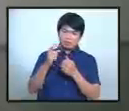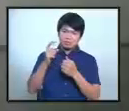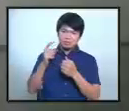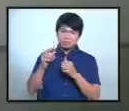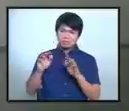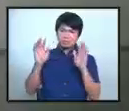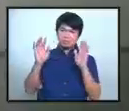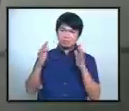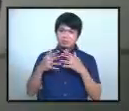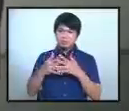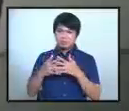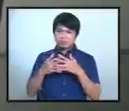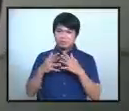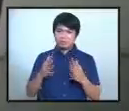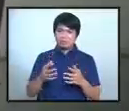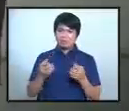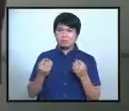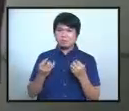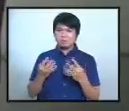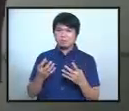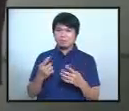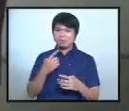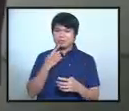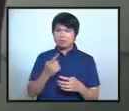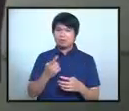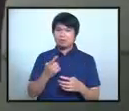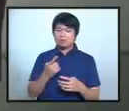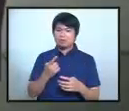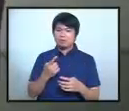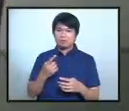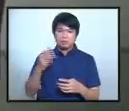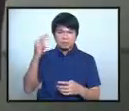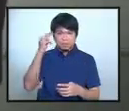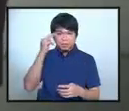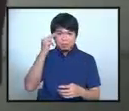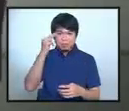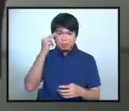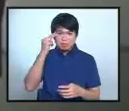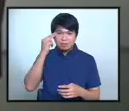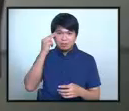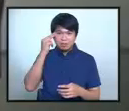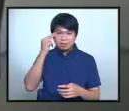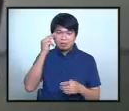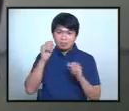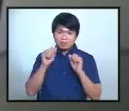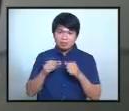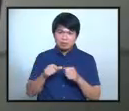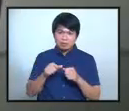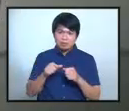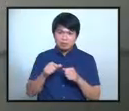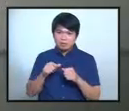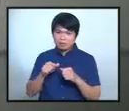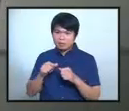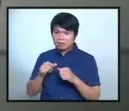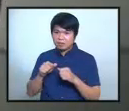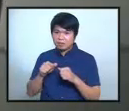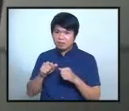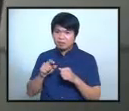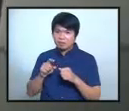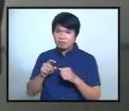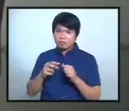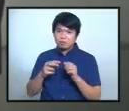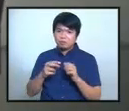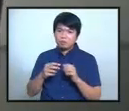Amerikano. Pero marami rin nagsasabi na si Miguel Malvar ay pwede mo rong ituring bilang isa sa mga